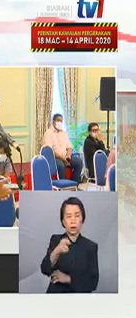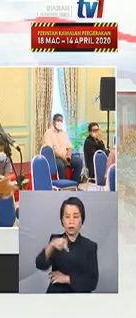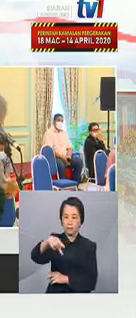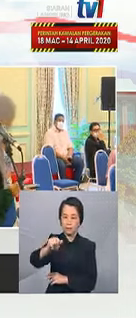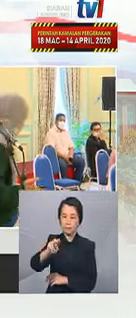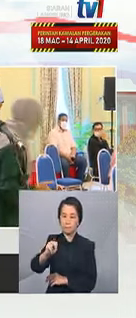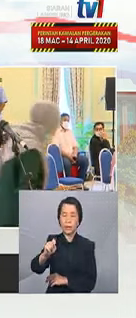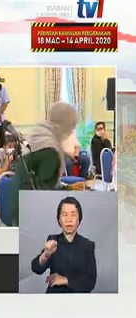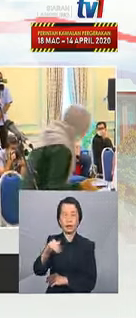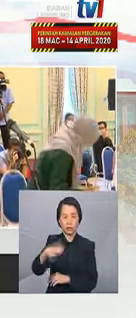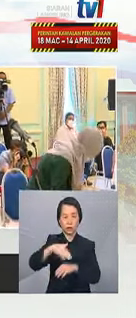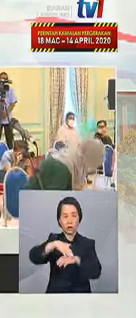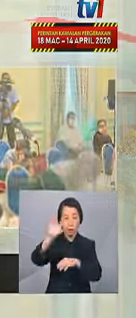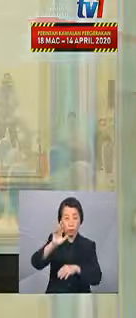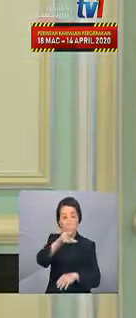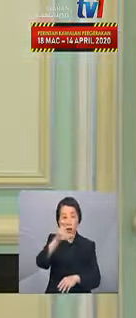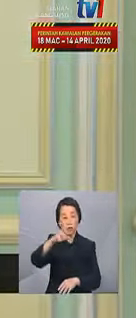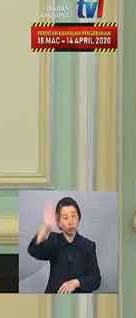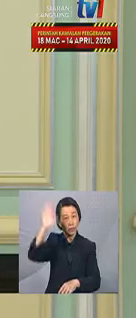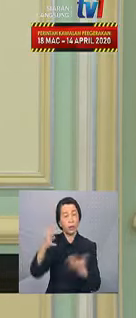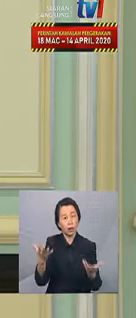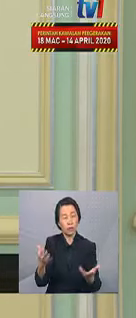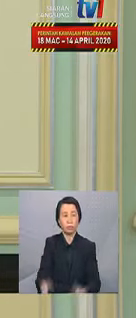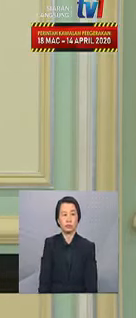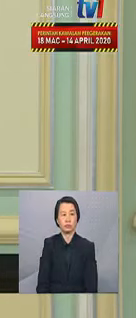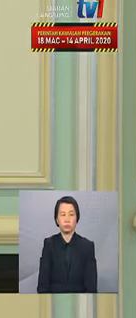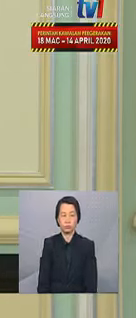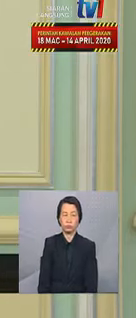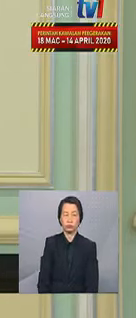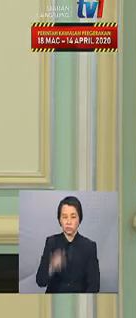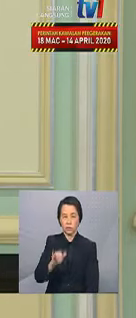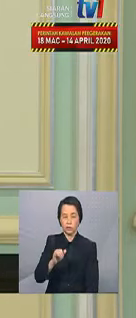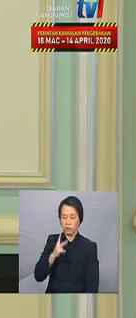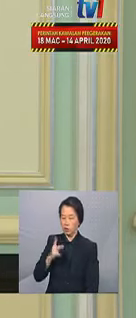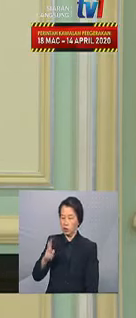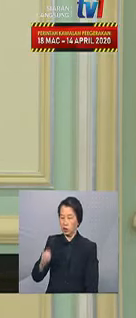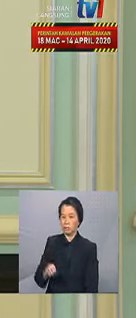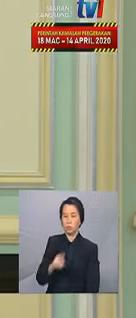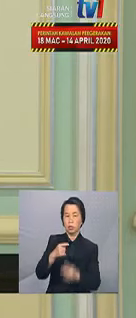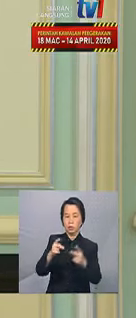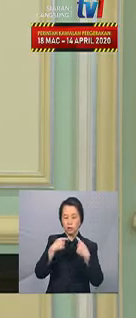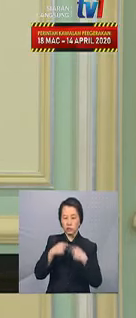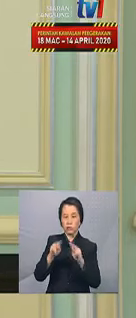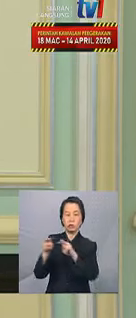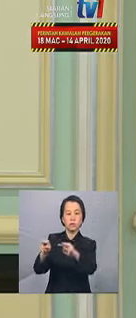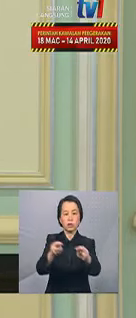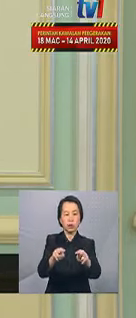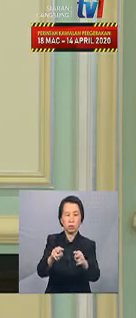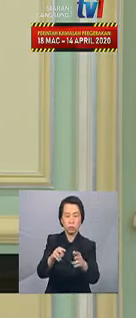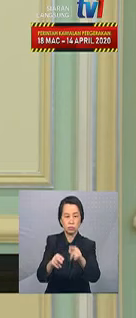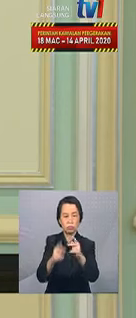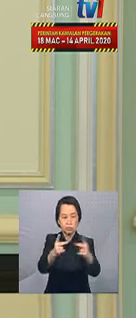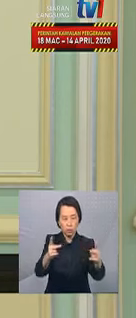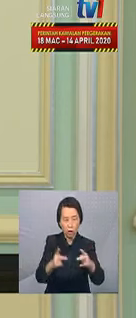Ya, kita sedang, pihak Kementerian Kesihatan sebenarnya sedang meneliti beberapa kawasan ya,